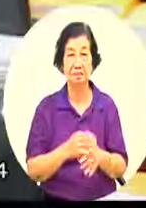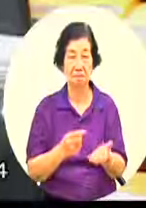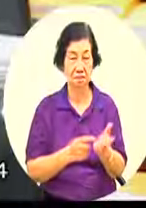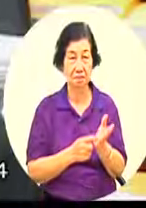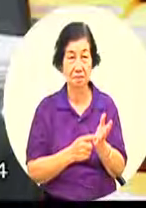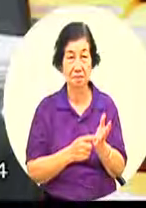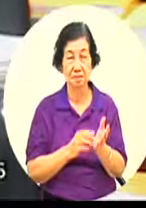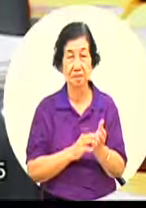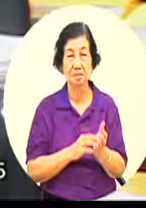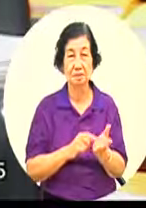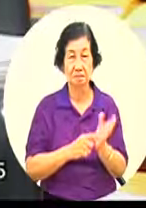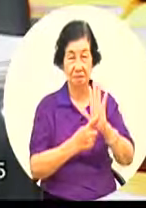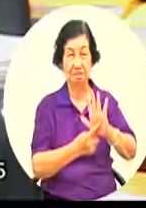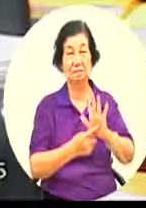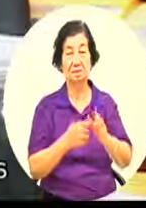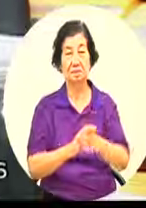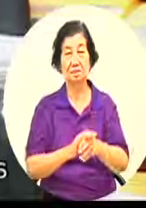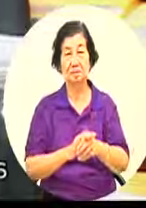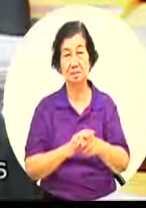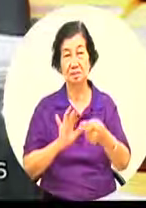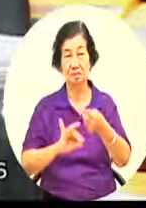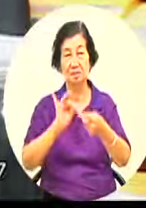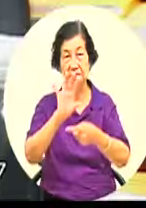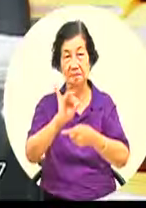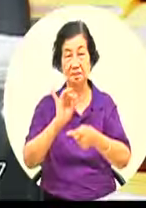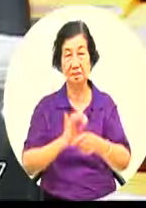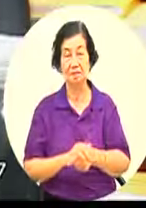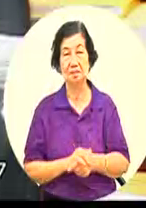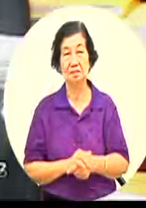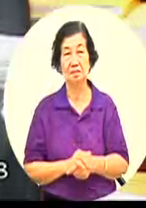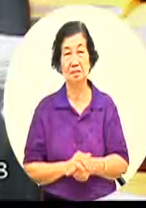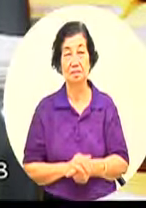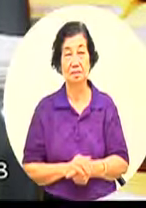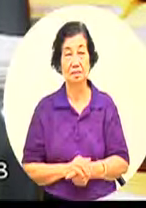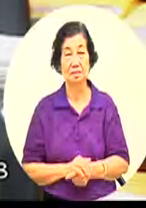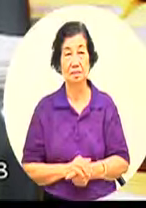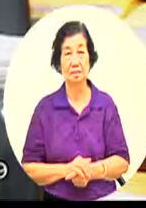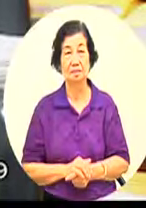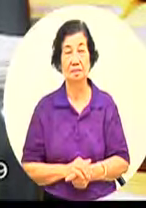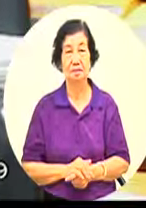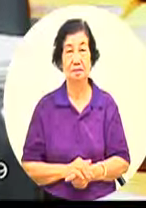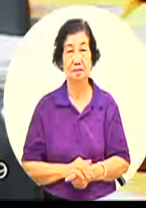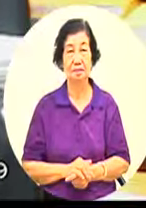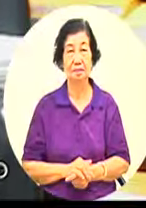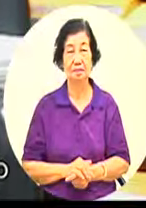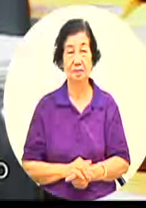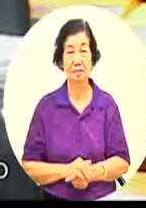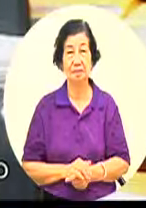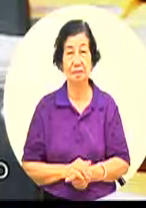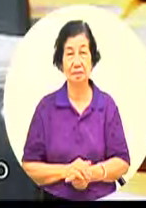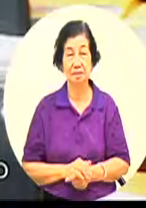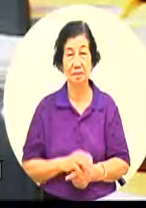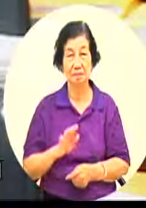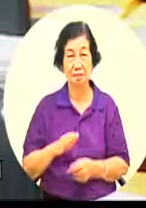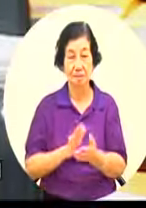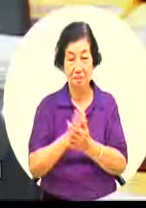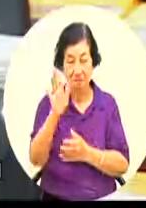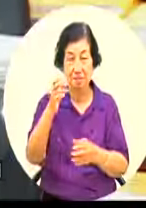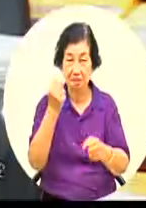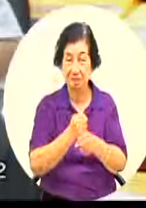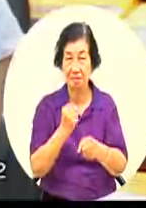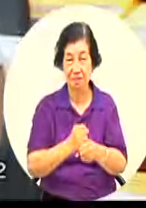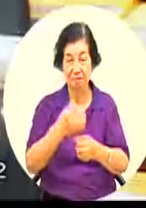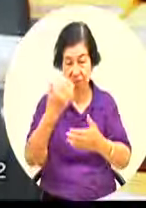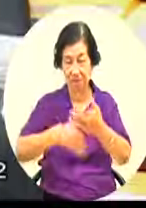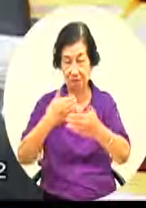长打100分，但是100分 的结果是怎样，是未来要做就开始要扣分了，就像扣